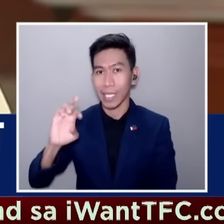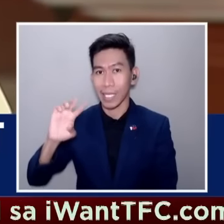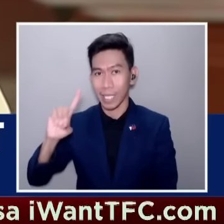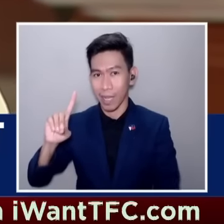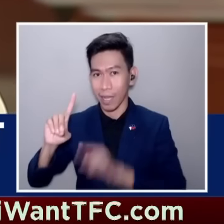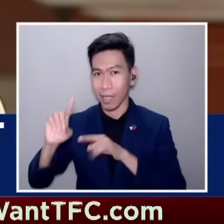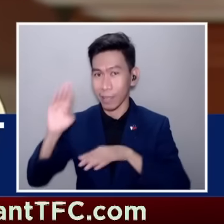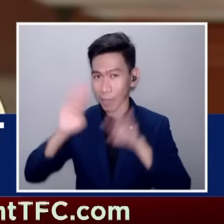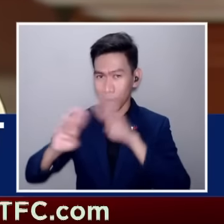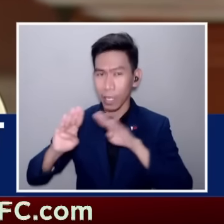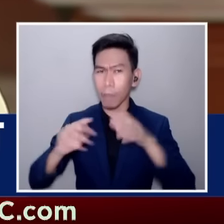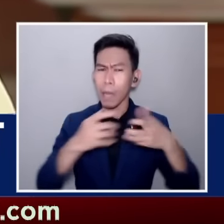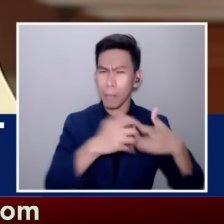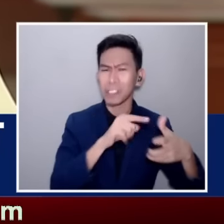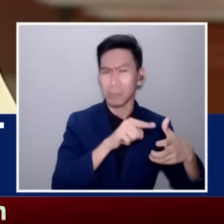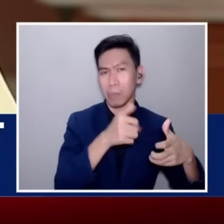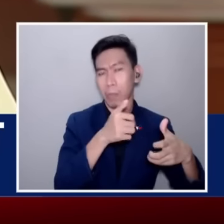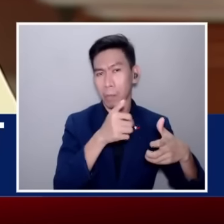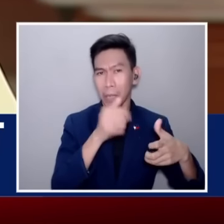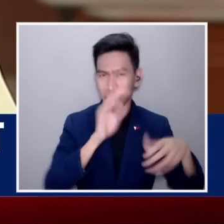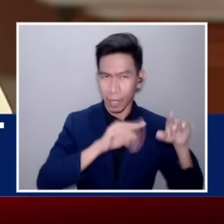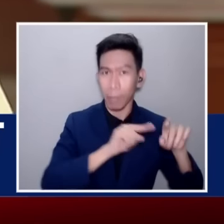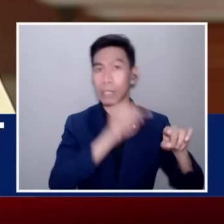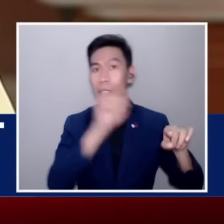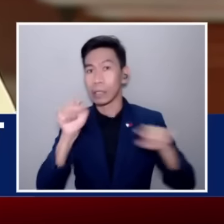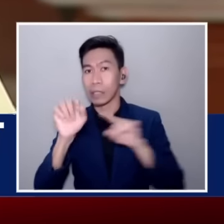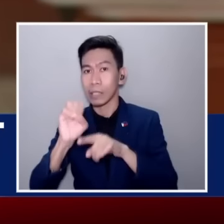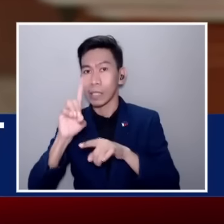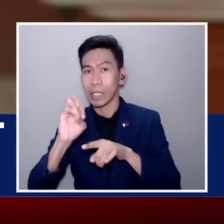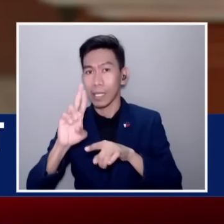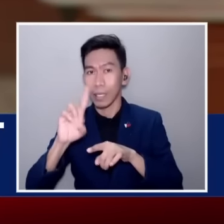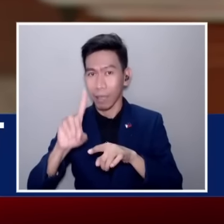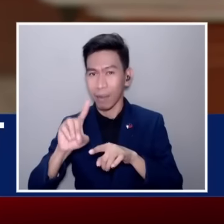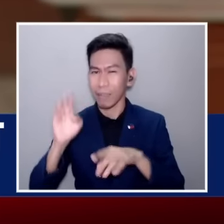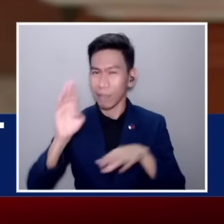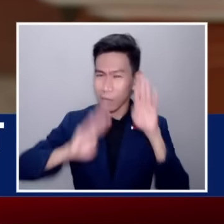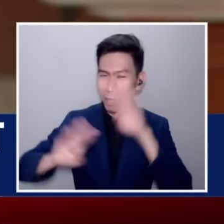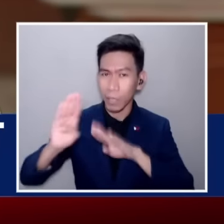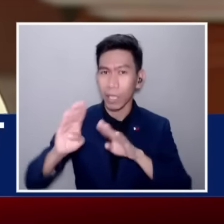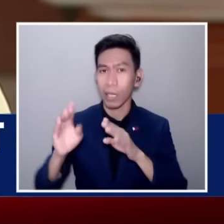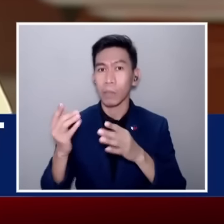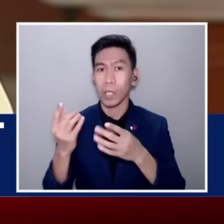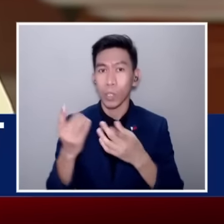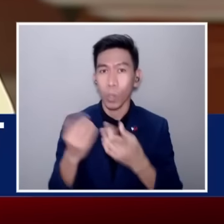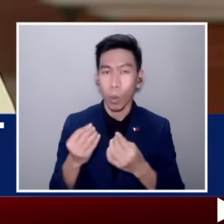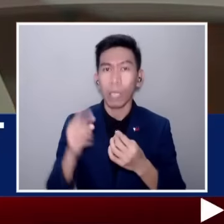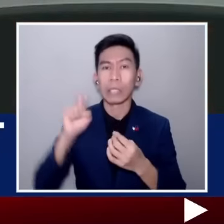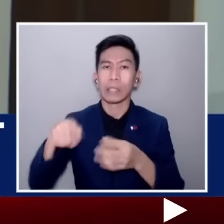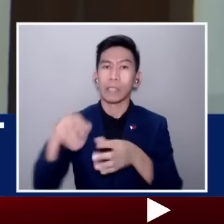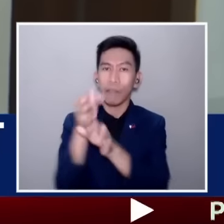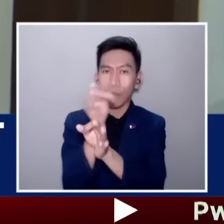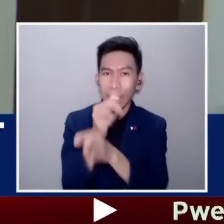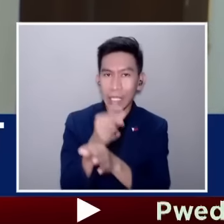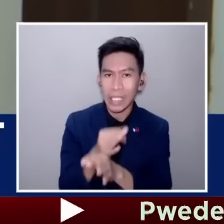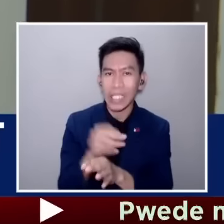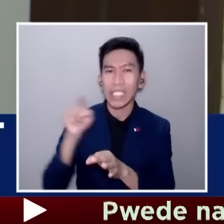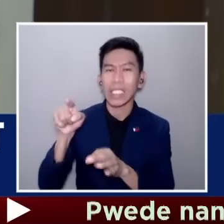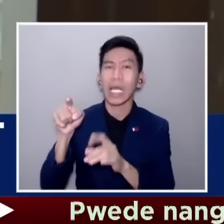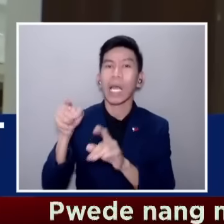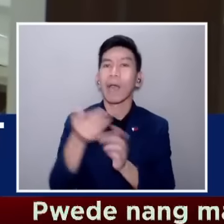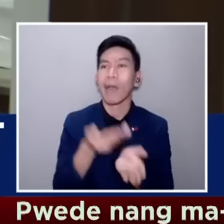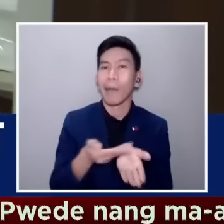hindi yung mga SD cards na tinatawag, yan po ay ginagawa, inaayos sa mga technical hubs natin na